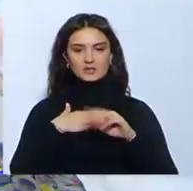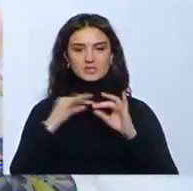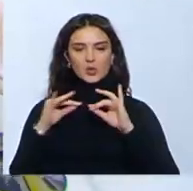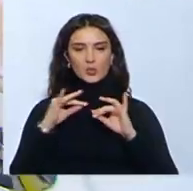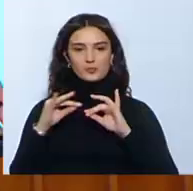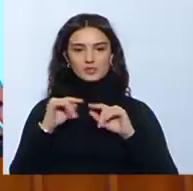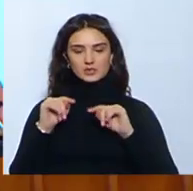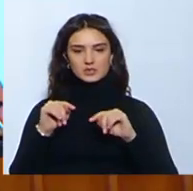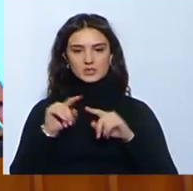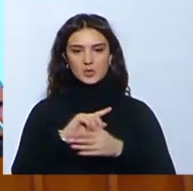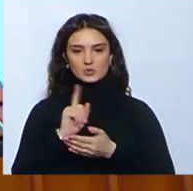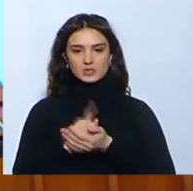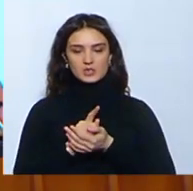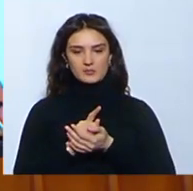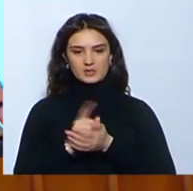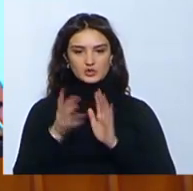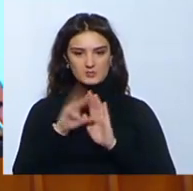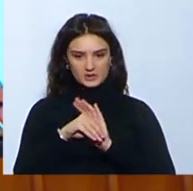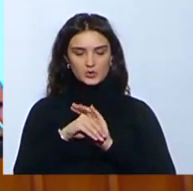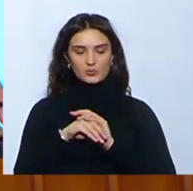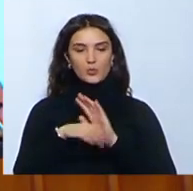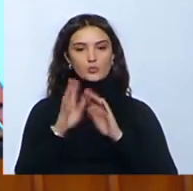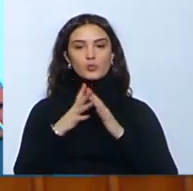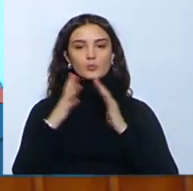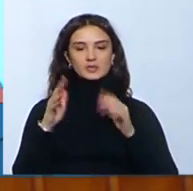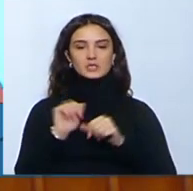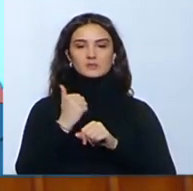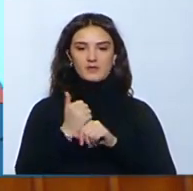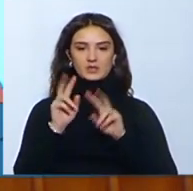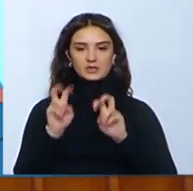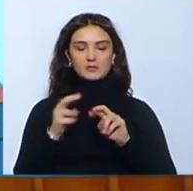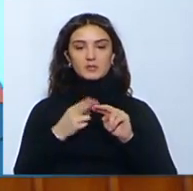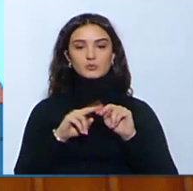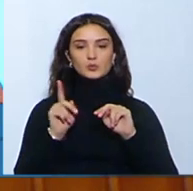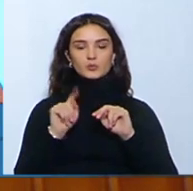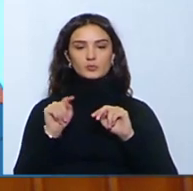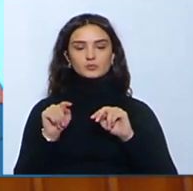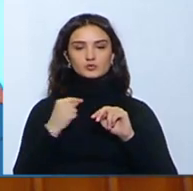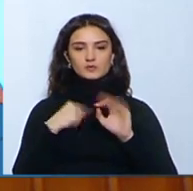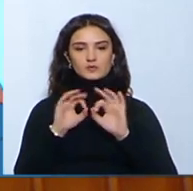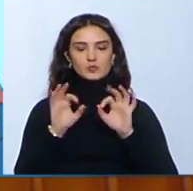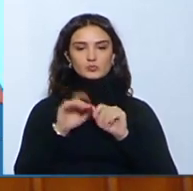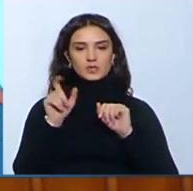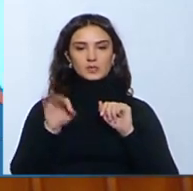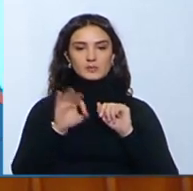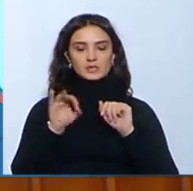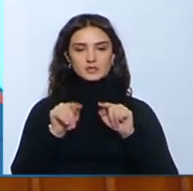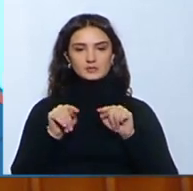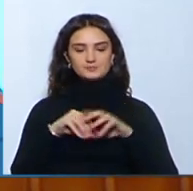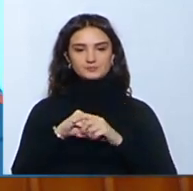საუბრის აუცილებელი ნაწილი, უფრო მეტიც თავარი თემა, რადგან ჩვენ საუბრობთ